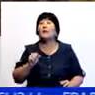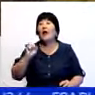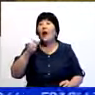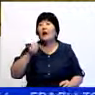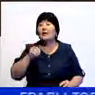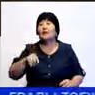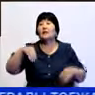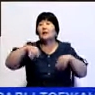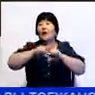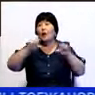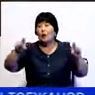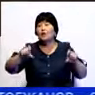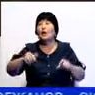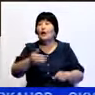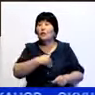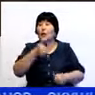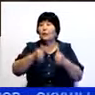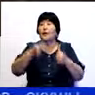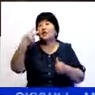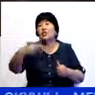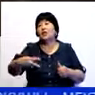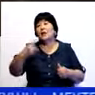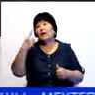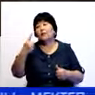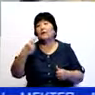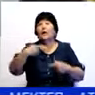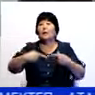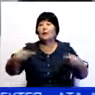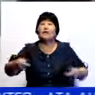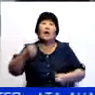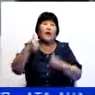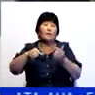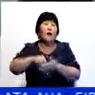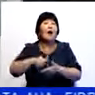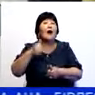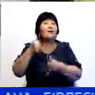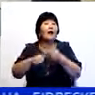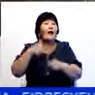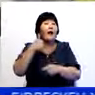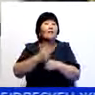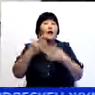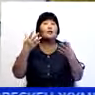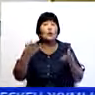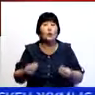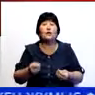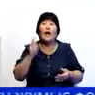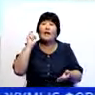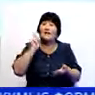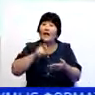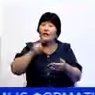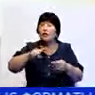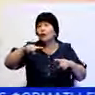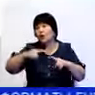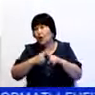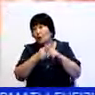колледжіндегі байқауда үміткерлер 21 құзыреттілік бойынша бақ сынауда. Ал сайыстың алғашқы күнінде дәнекерлеу